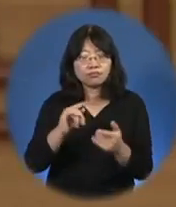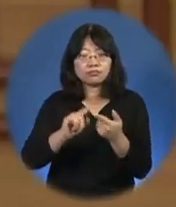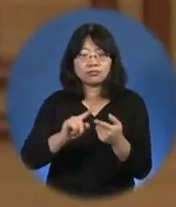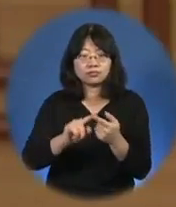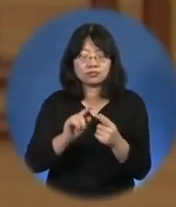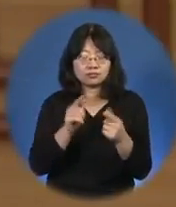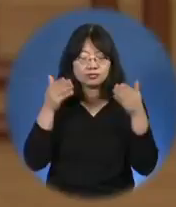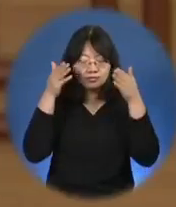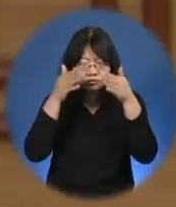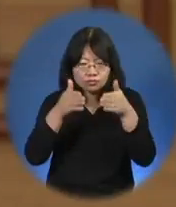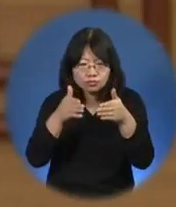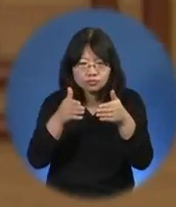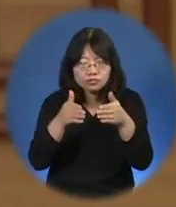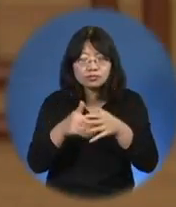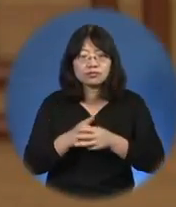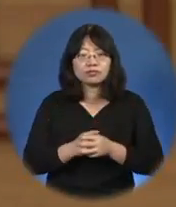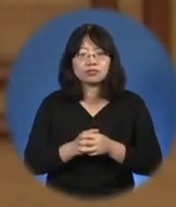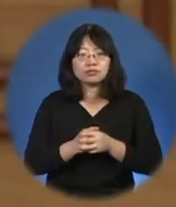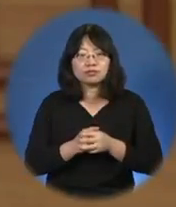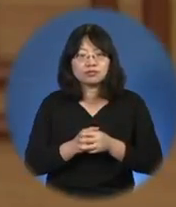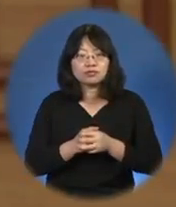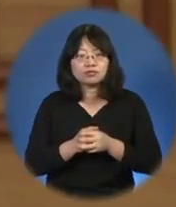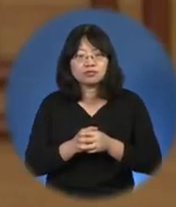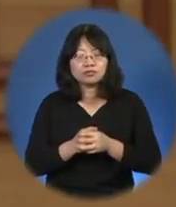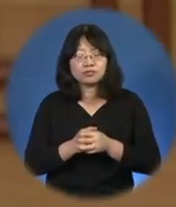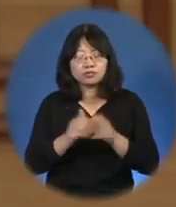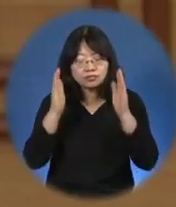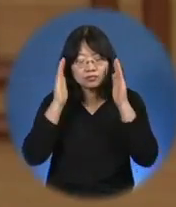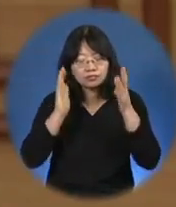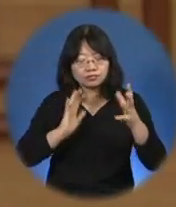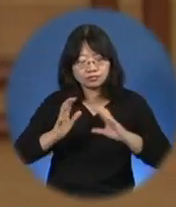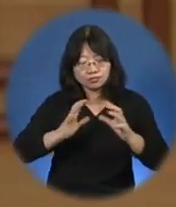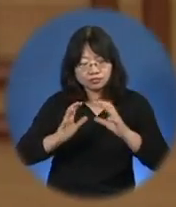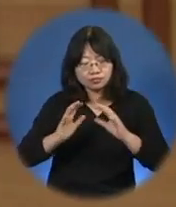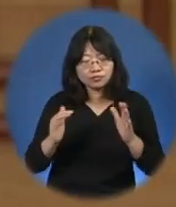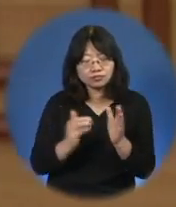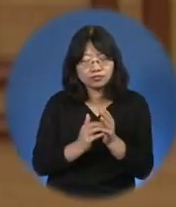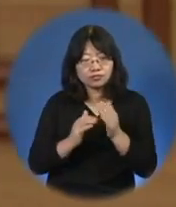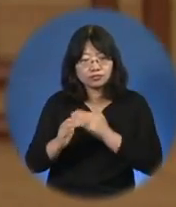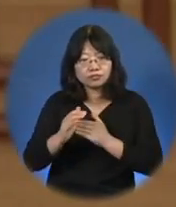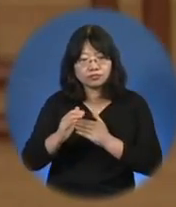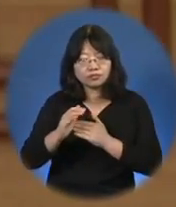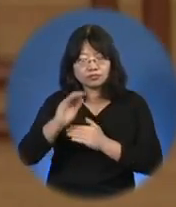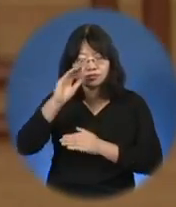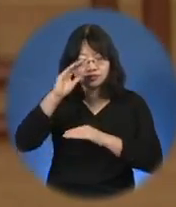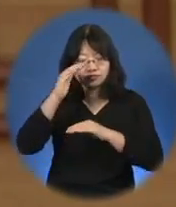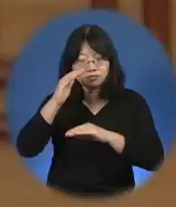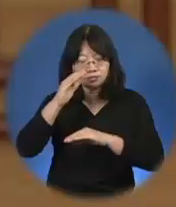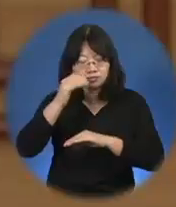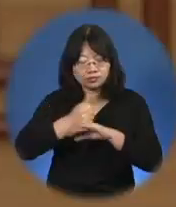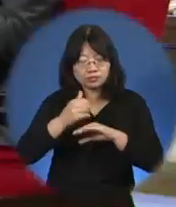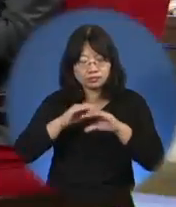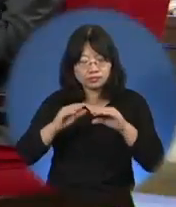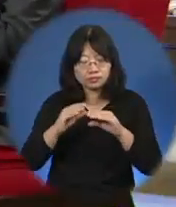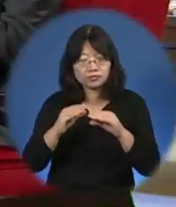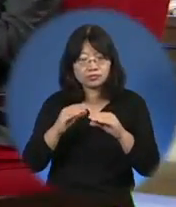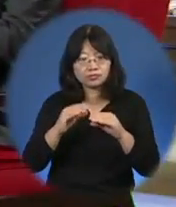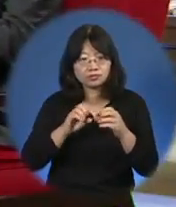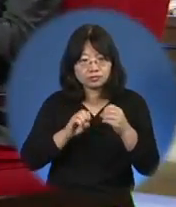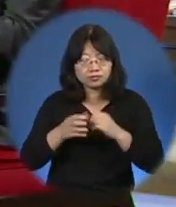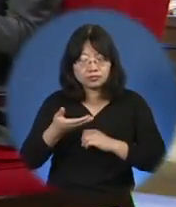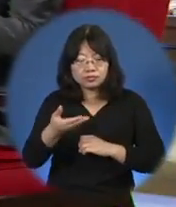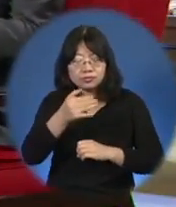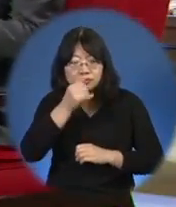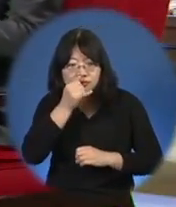대해서 집중적인 수기를 하고 그 예. 사안에 대해서 답을 하는 그래서 일반적으로